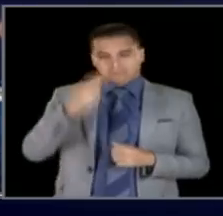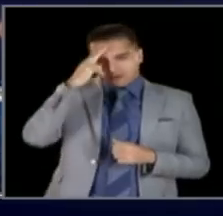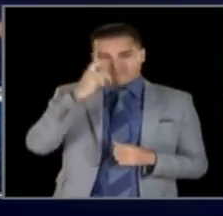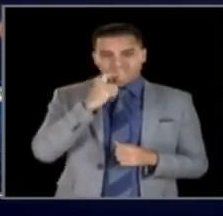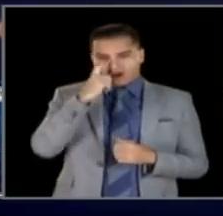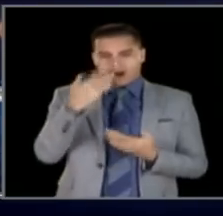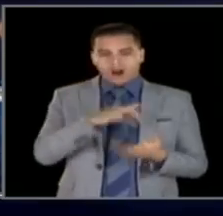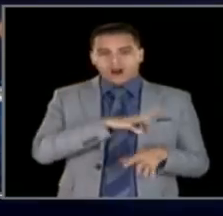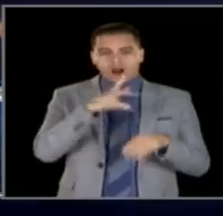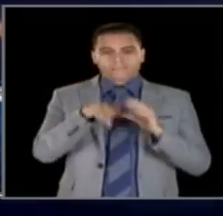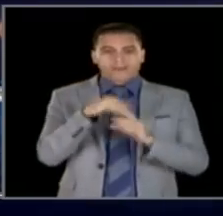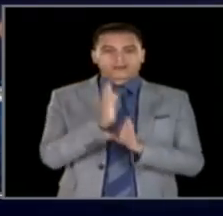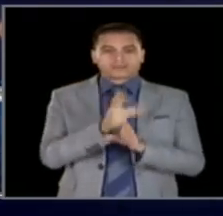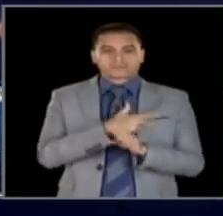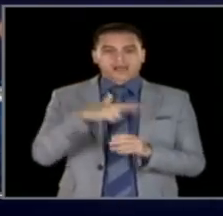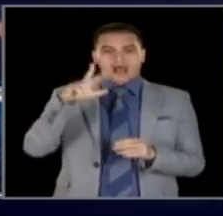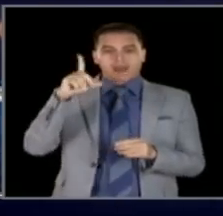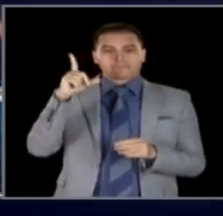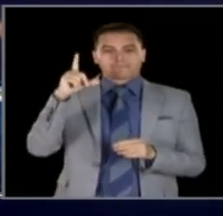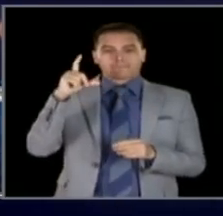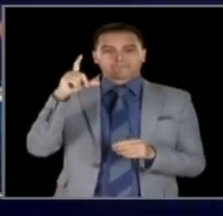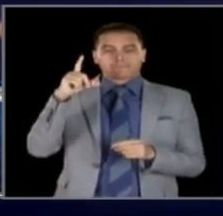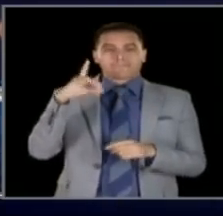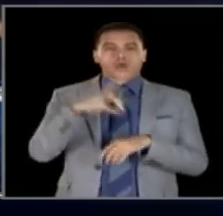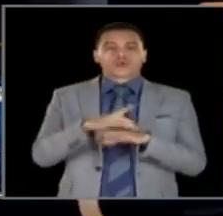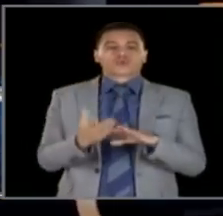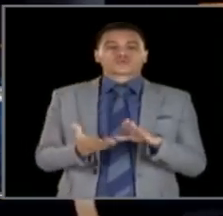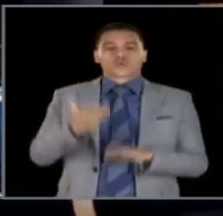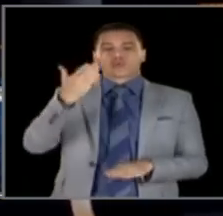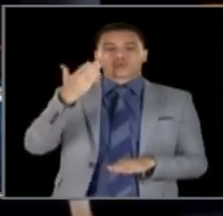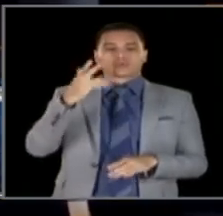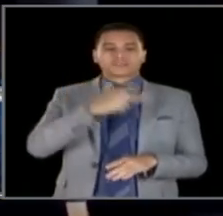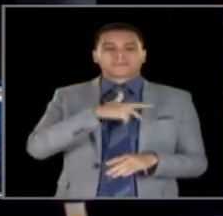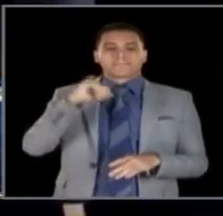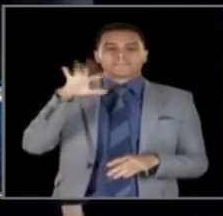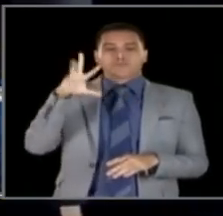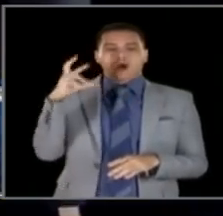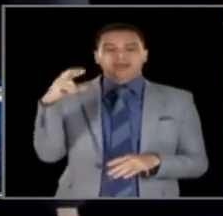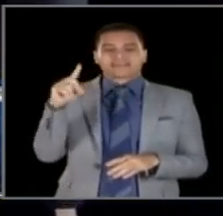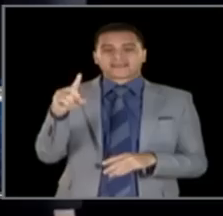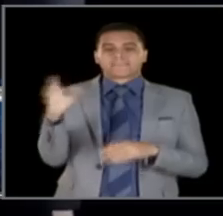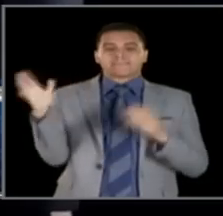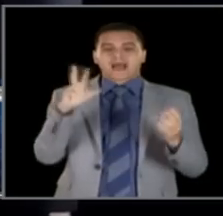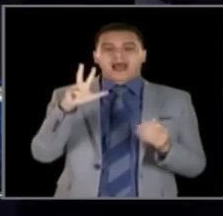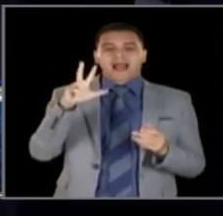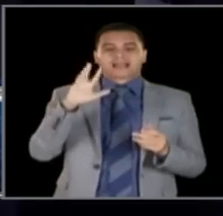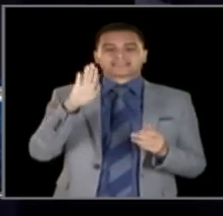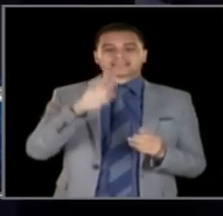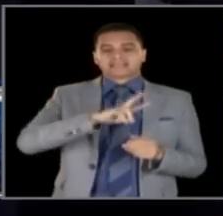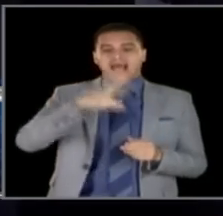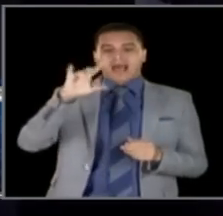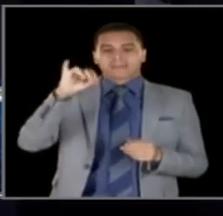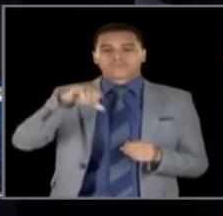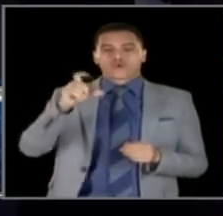من هو الفنان الراحل الذي قام بدور البروفيسور مهذب السلموني في فيلم